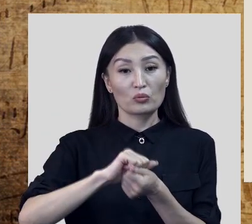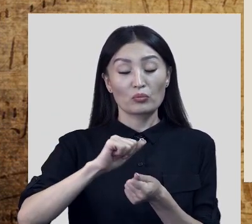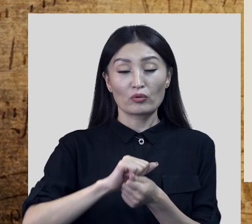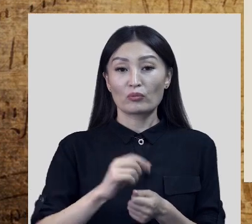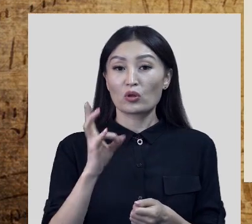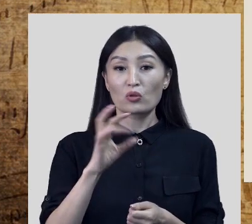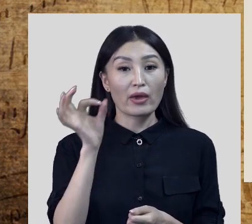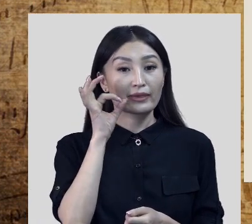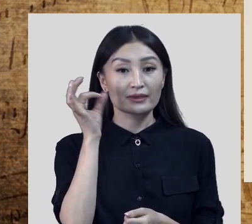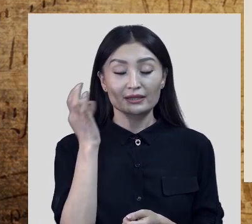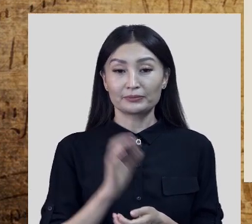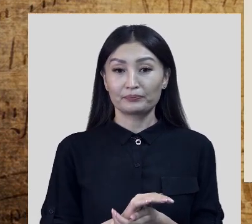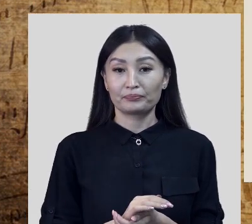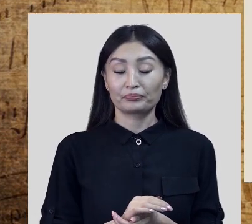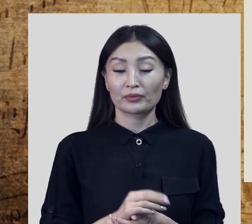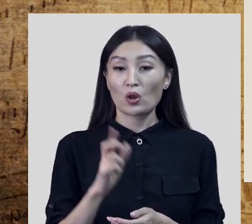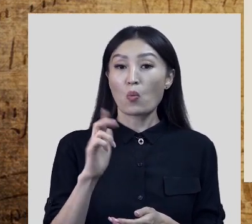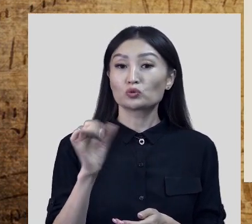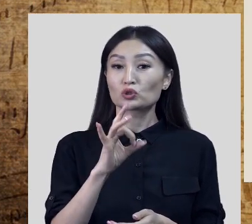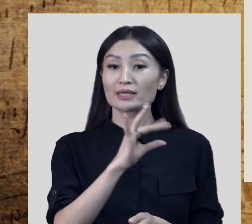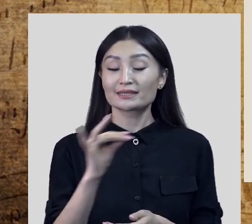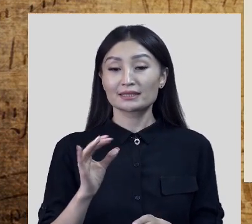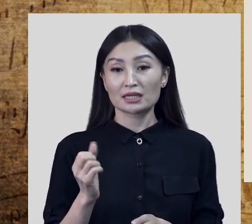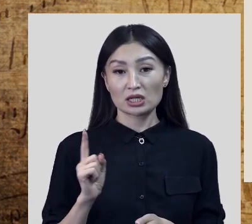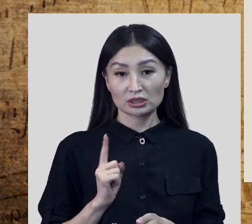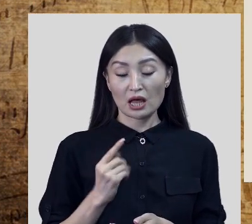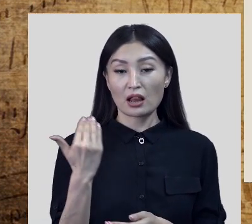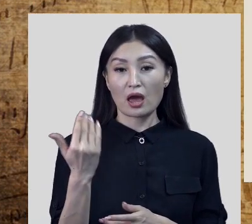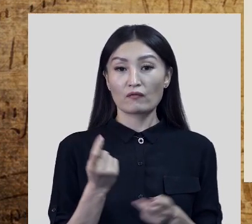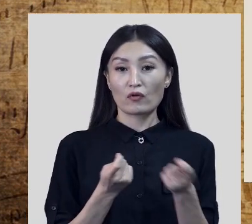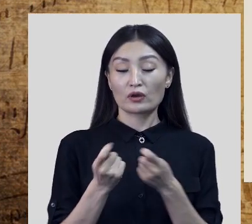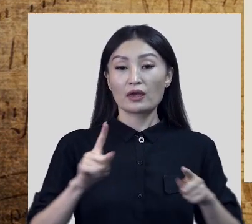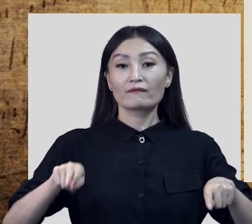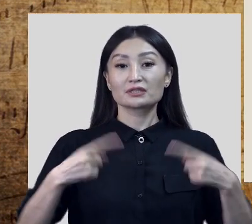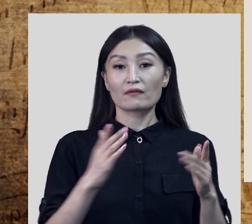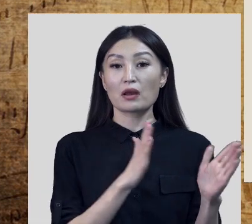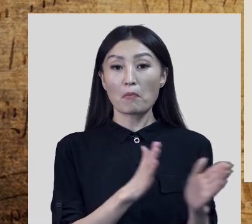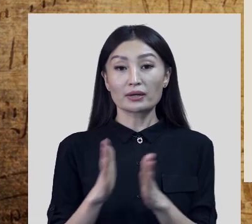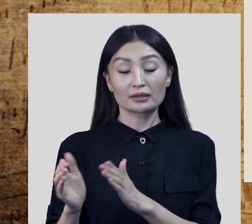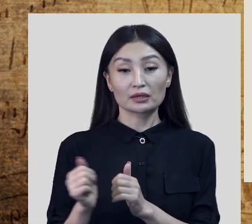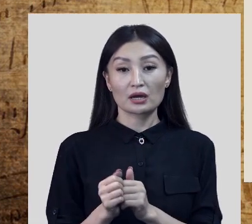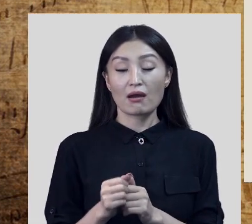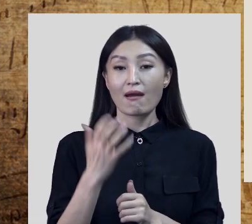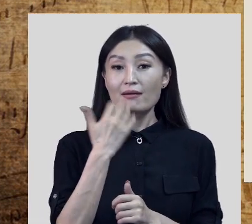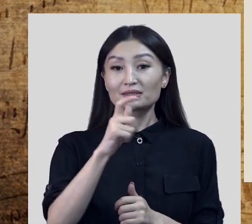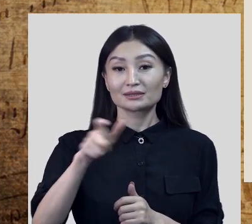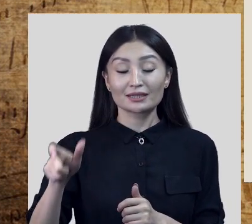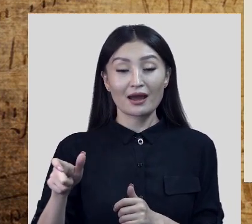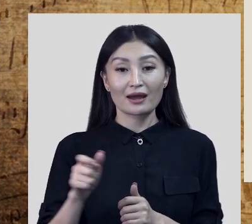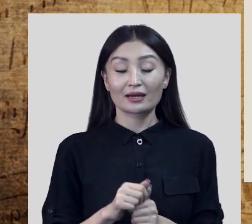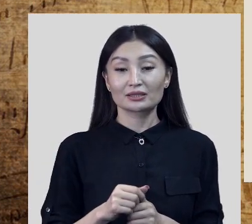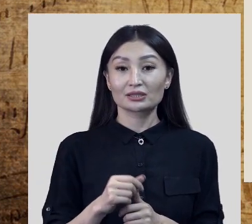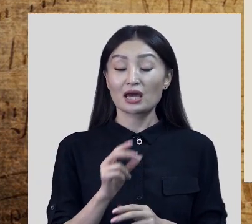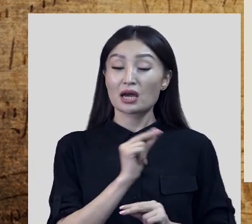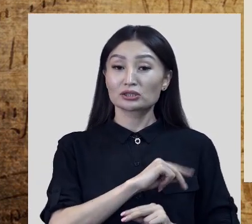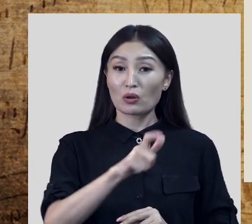честолюбивым буржуазия ждала от него твердого правления и восстановления порядка крестьянами лка буржуазии